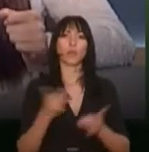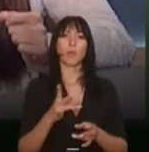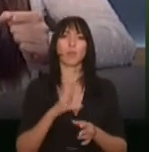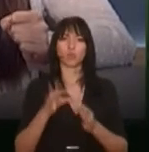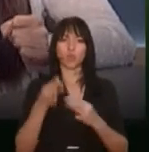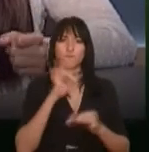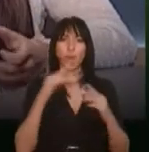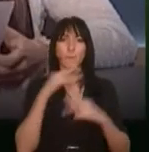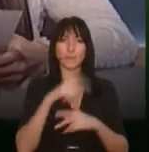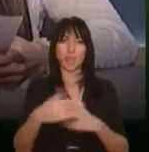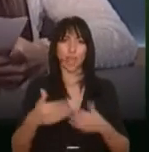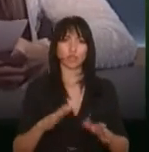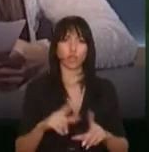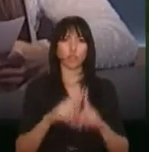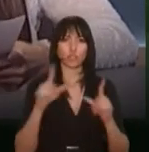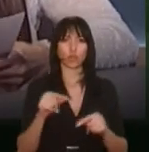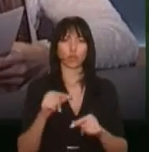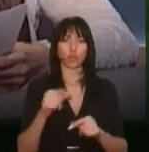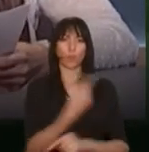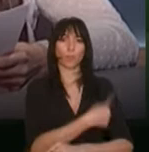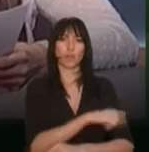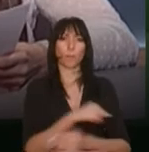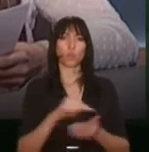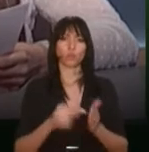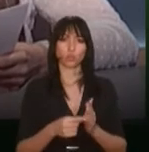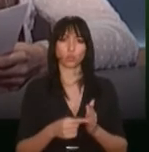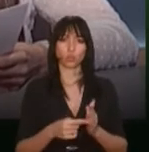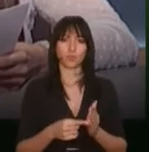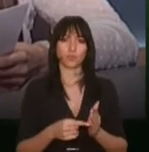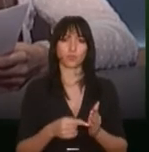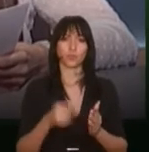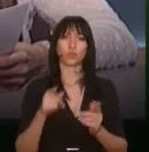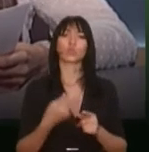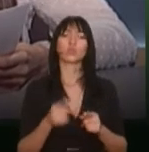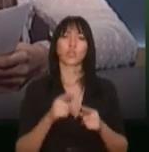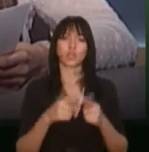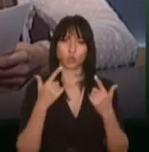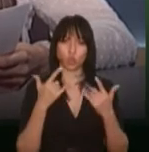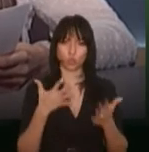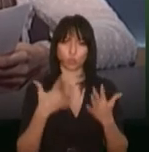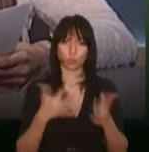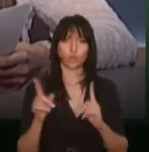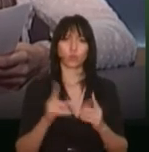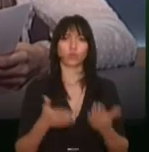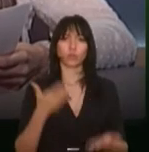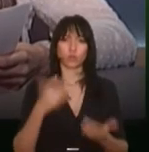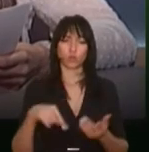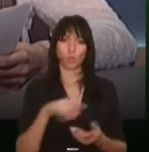аптечках шкільного медпункту? Ну, зрозуміло, що якщо ми говоримо